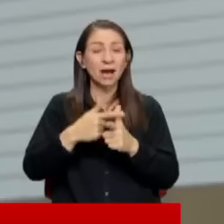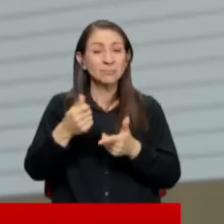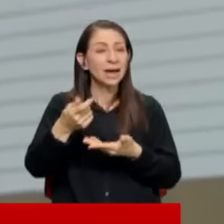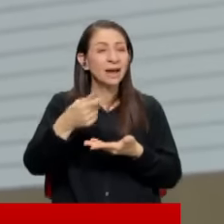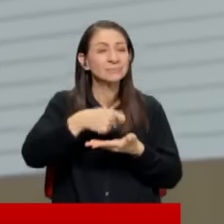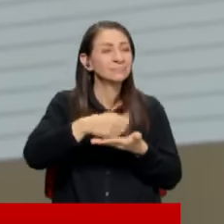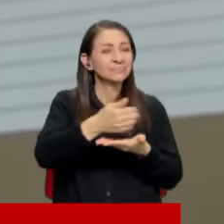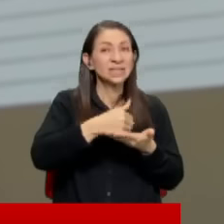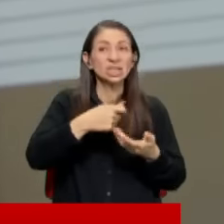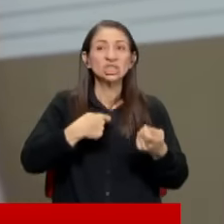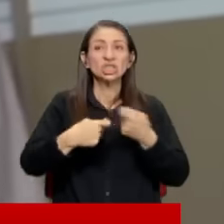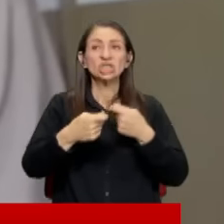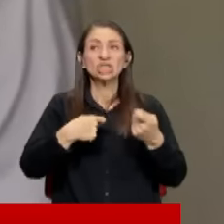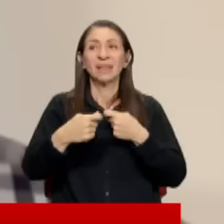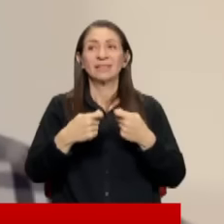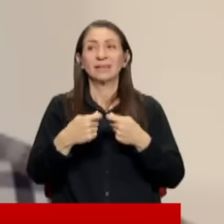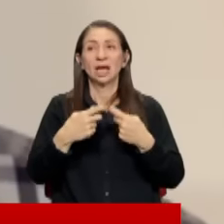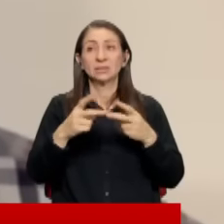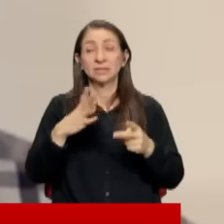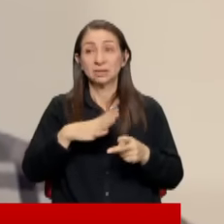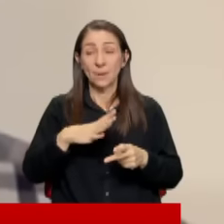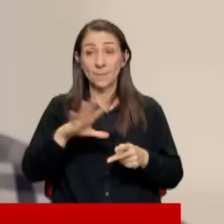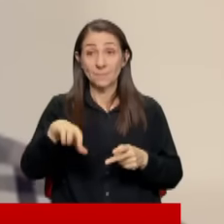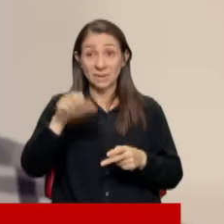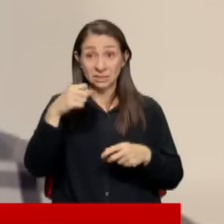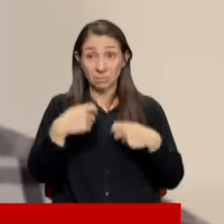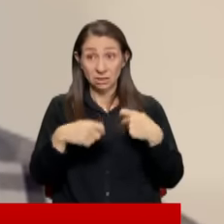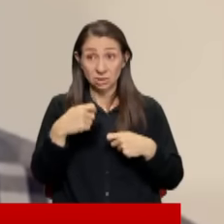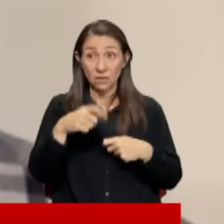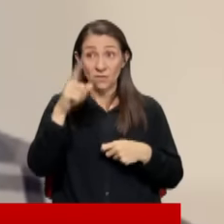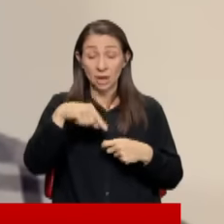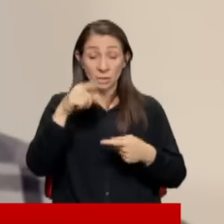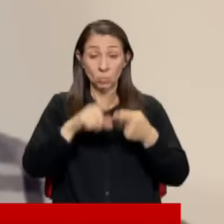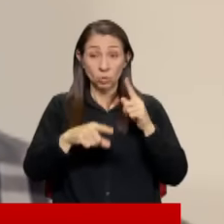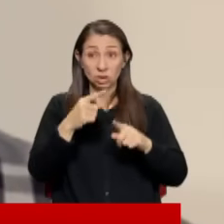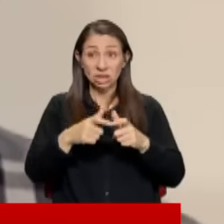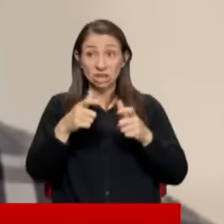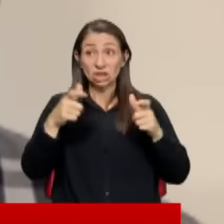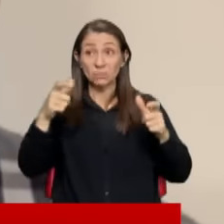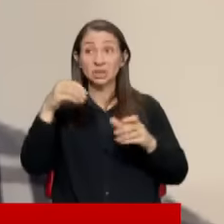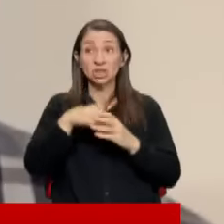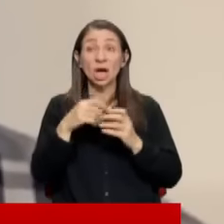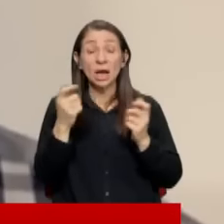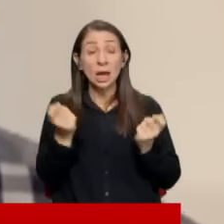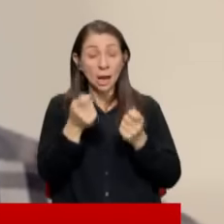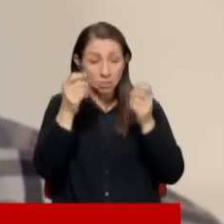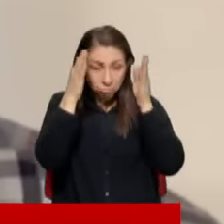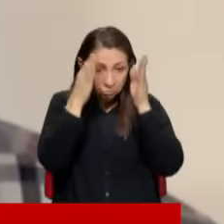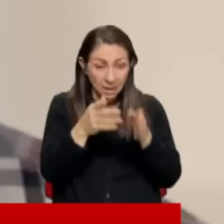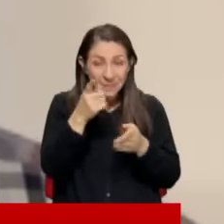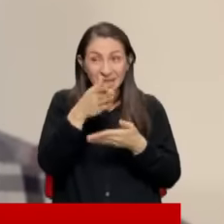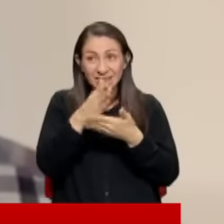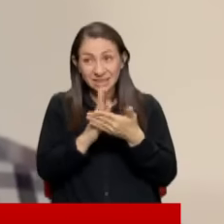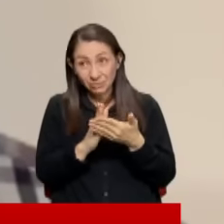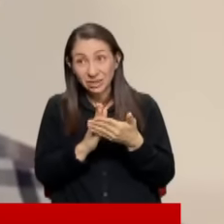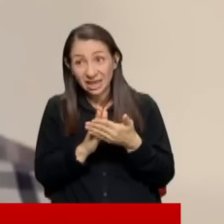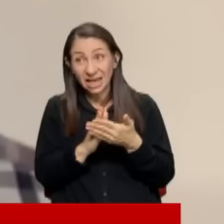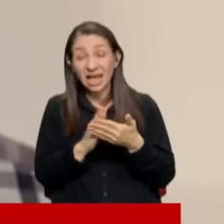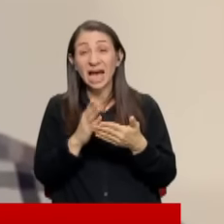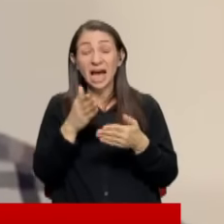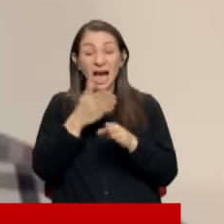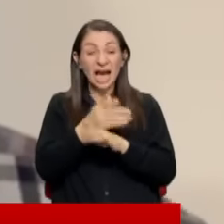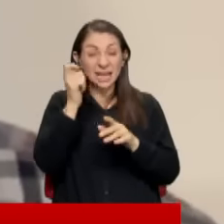geçinenlere de şirket alternatifi istedi. Merkez Bankası vergi politikası geliştirmek için harcadığı enerjinin bir kısmını